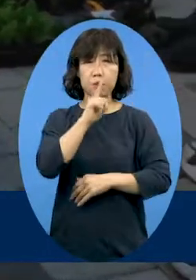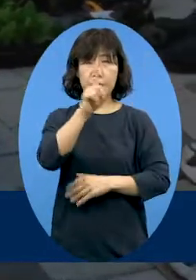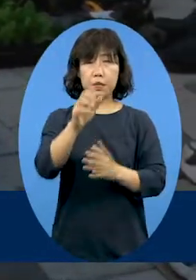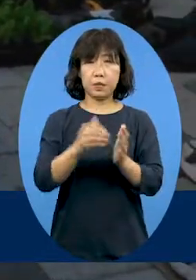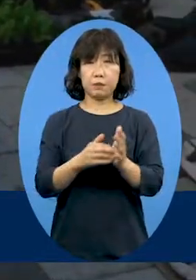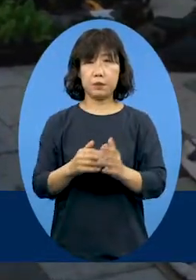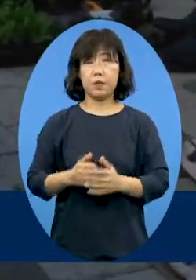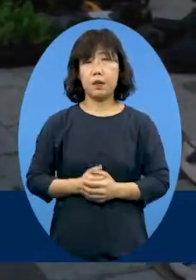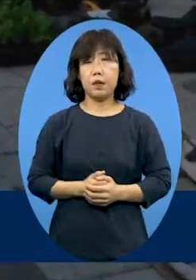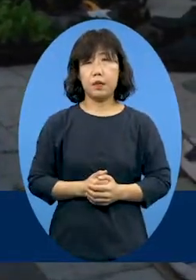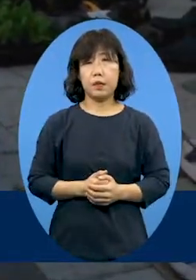밝혔습니다